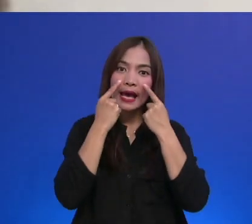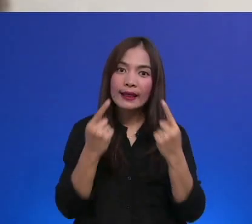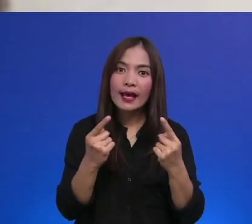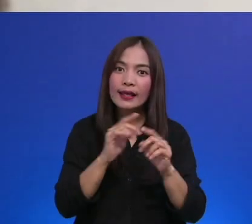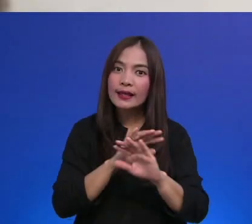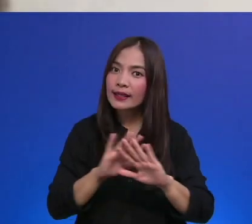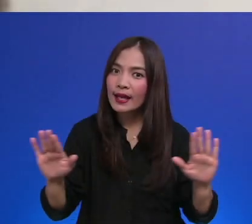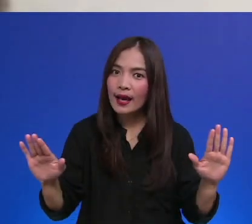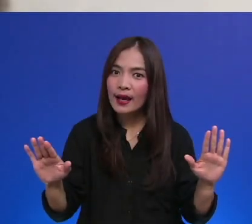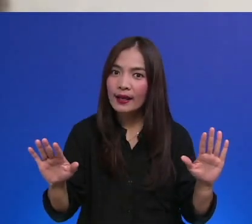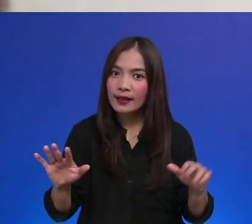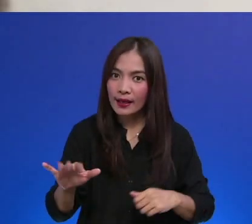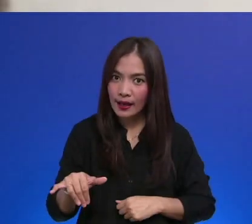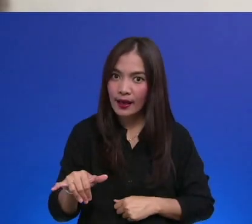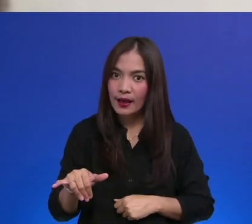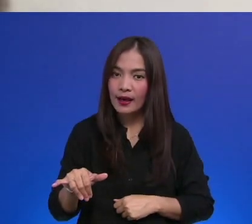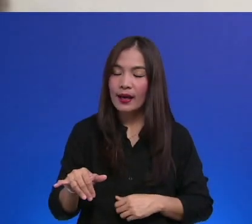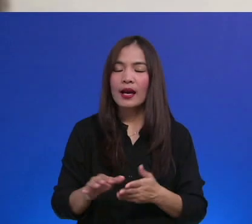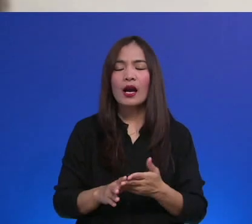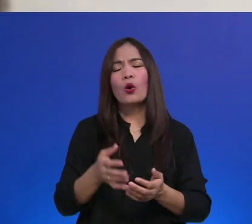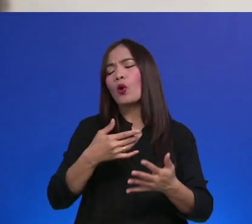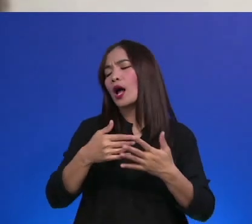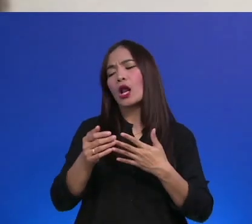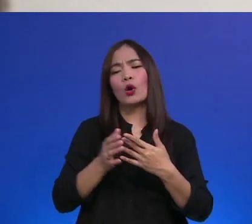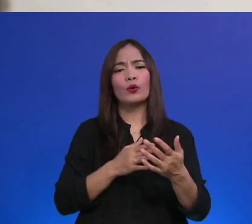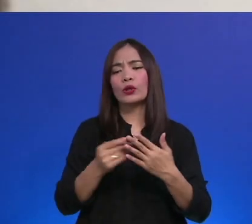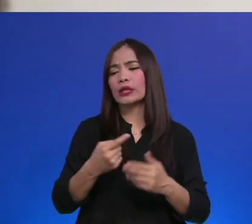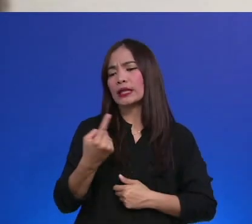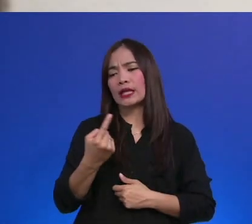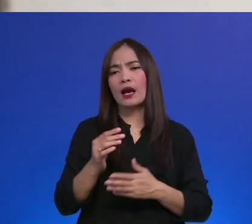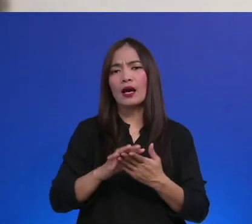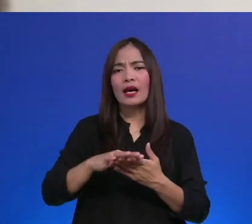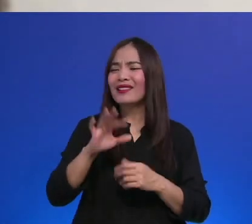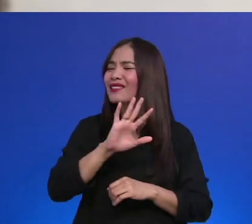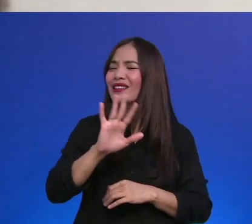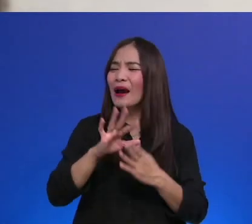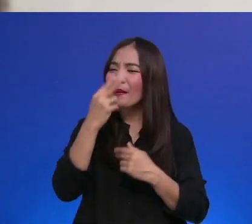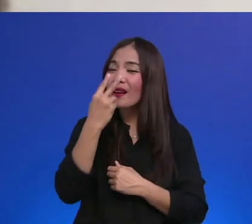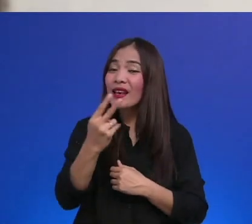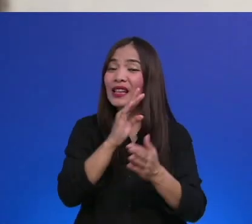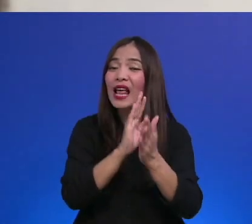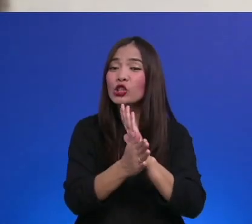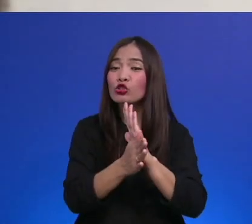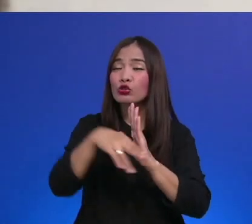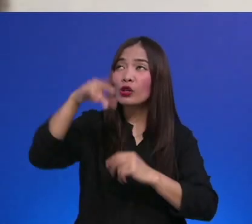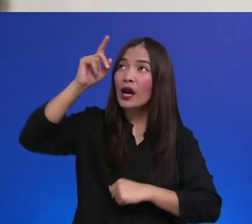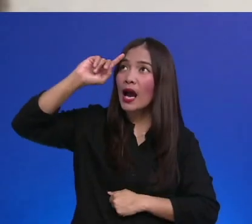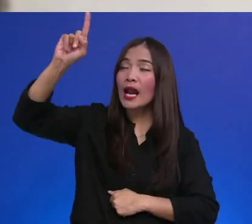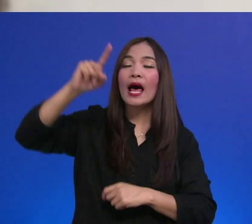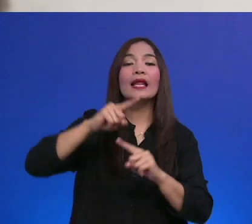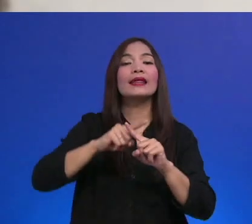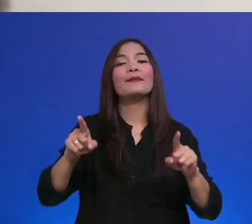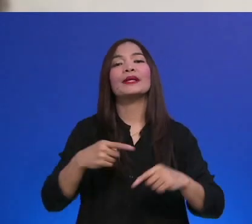Haleluya walau tidak ada tanda-tanda lahiriyahnya kita mempercayai dia